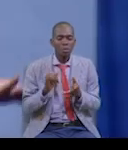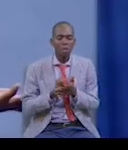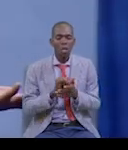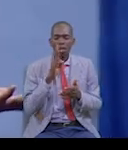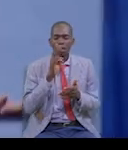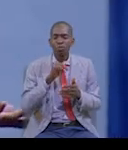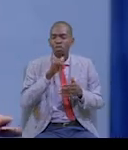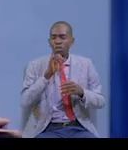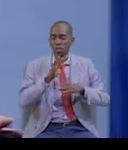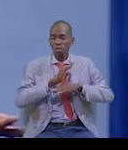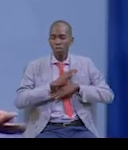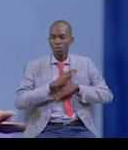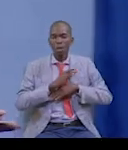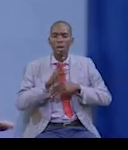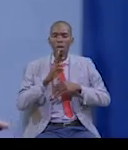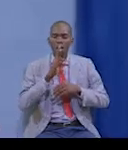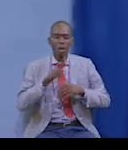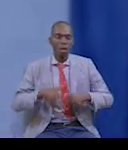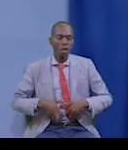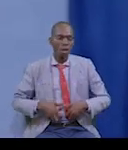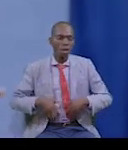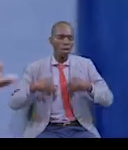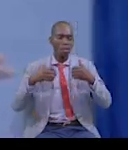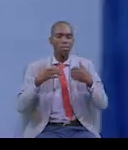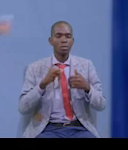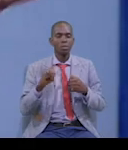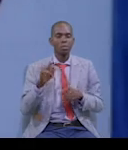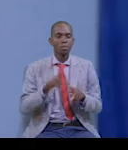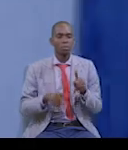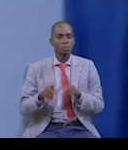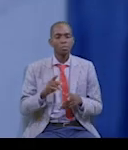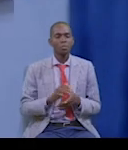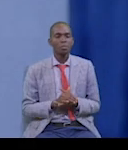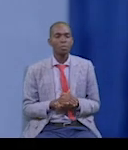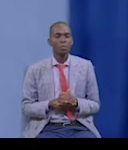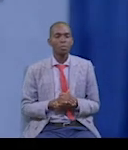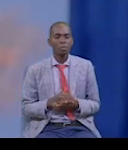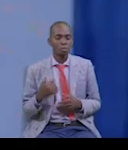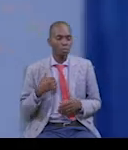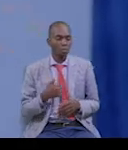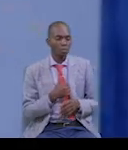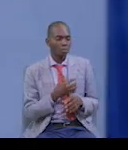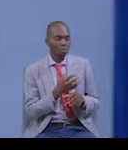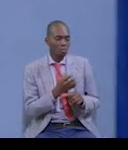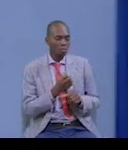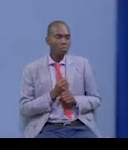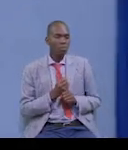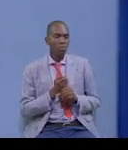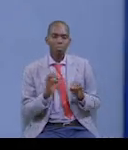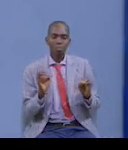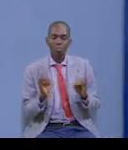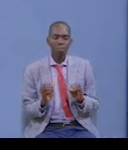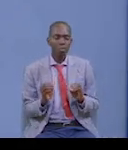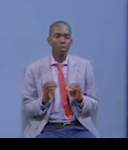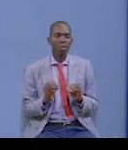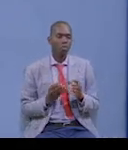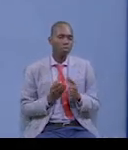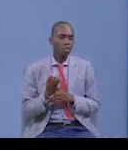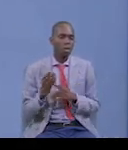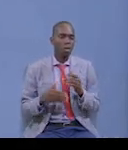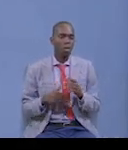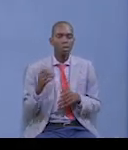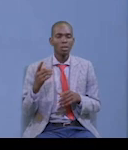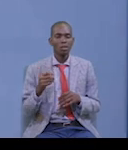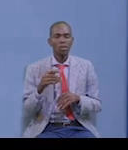are angry people. అసంతృప్తి గల వారు కోపస్తులుగా ఉంటారు. We caught nothing all through the night. మేము రాత్రంతా ఏం